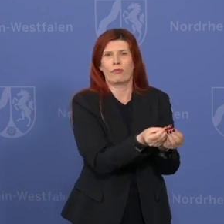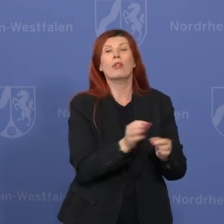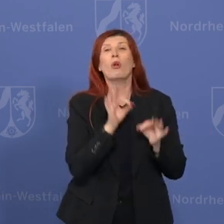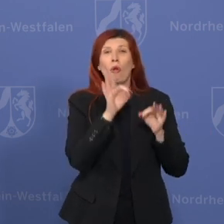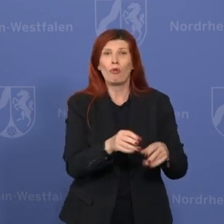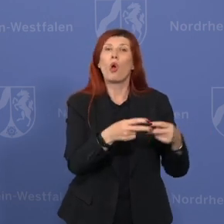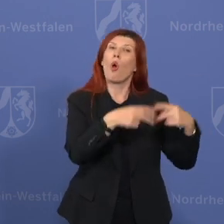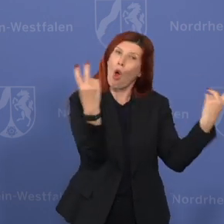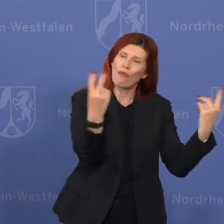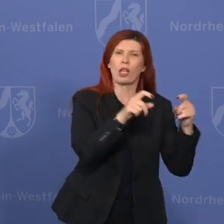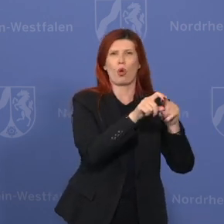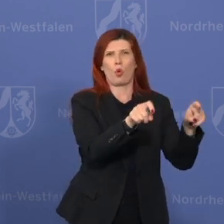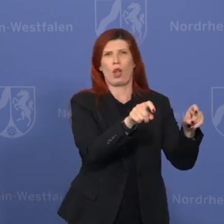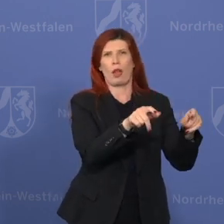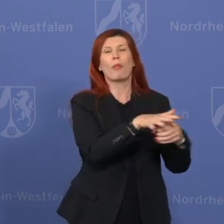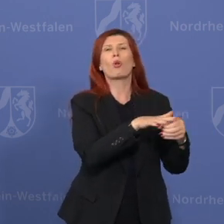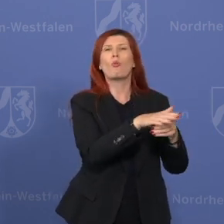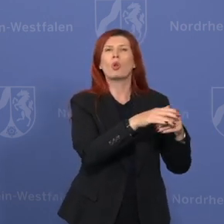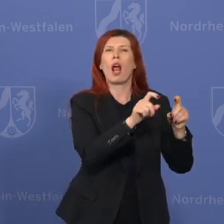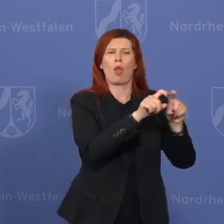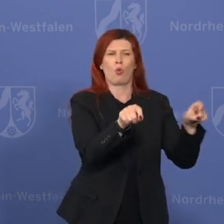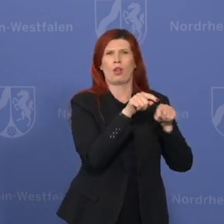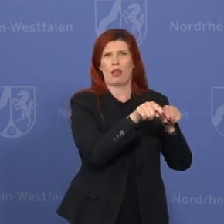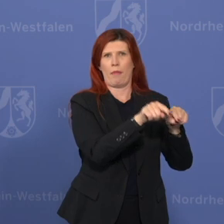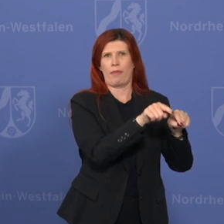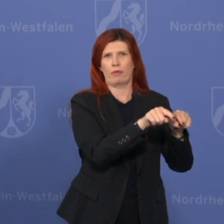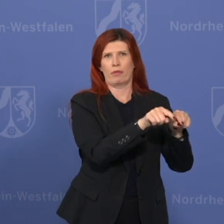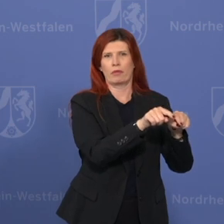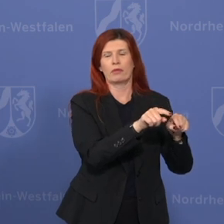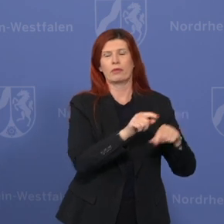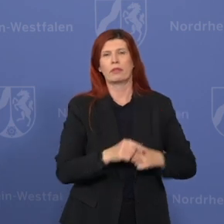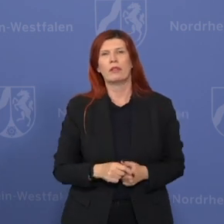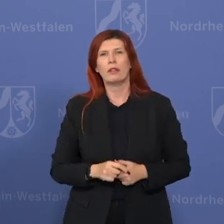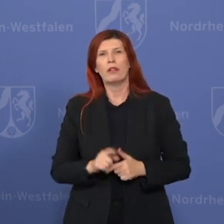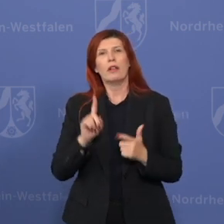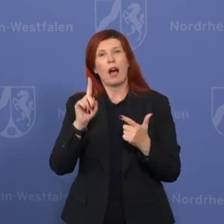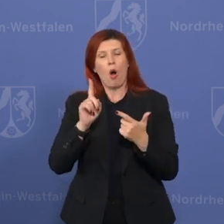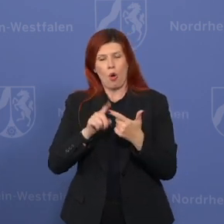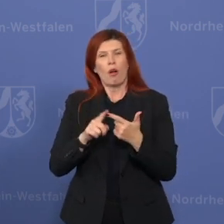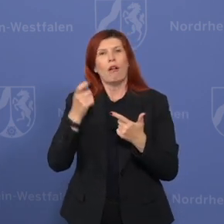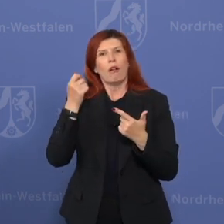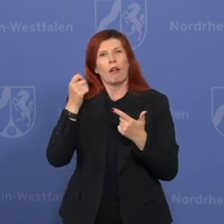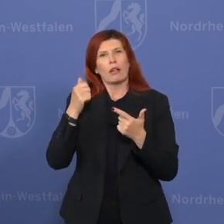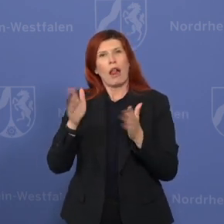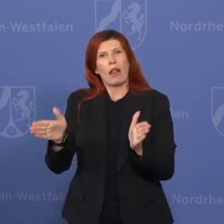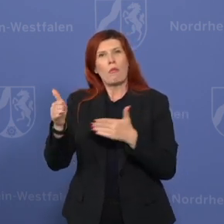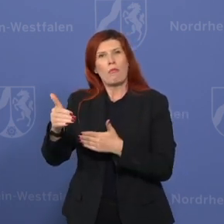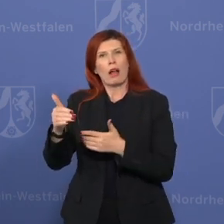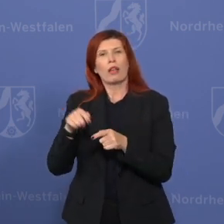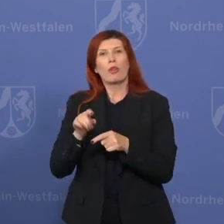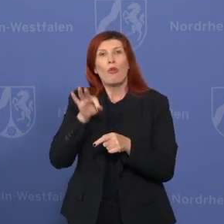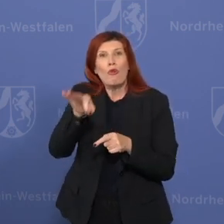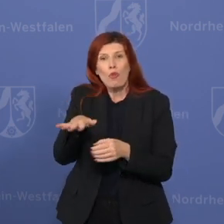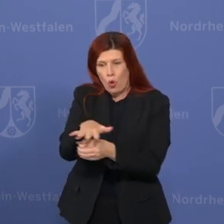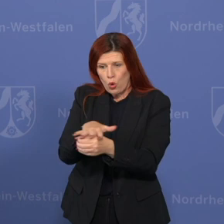kommunalen Unternehmen, was wir für außerordentlich wichtig halten, aber auch ein Schirm, damit die Kreditversorgung der Kommune,